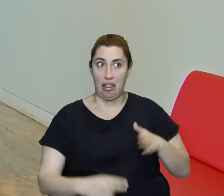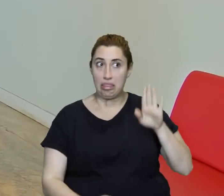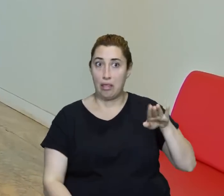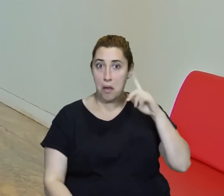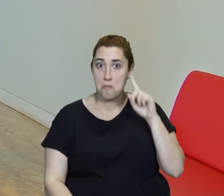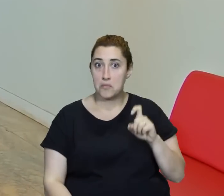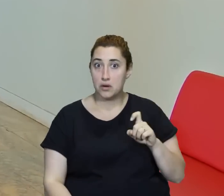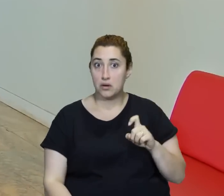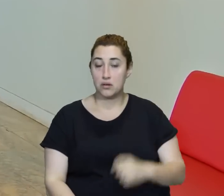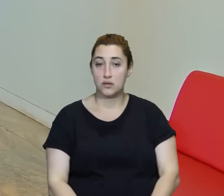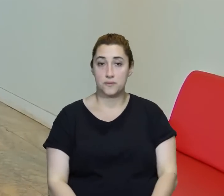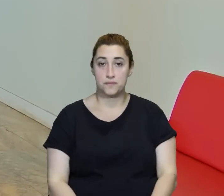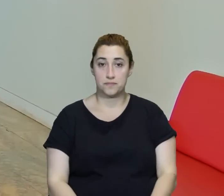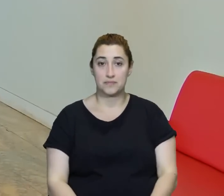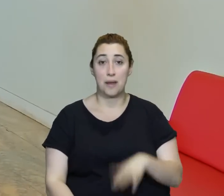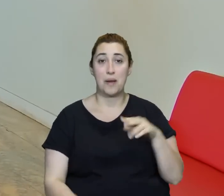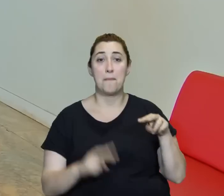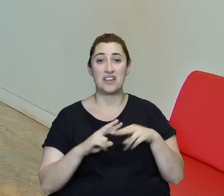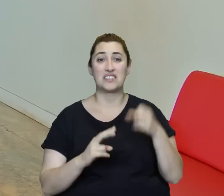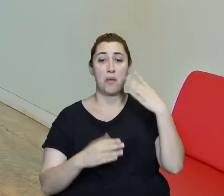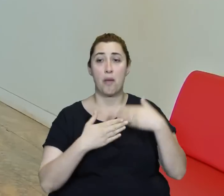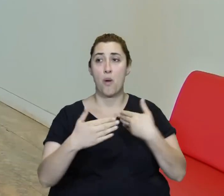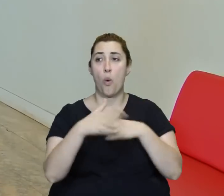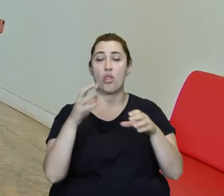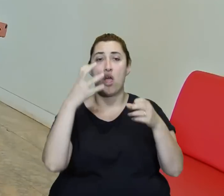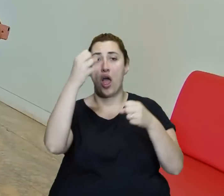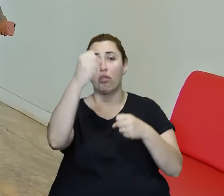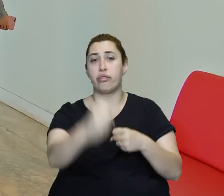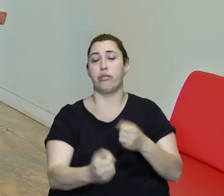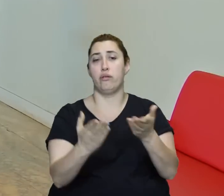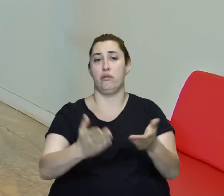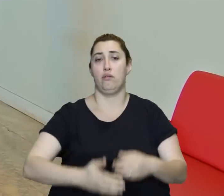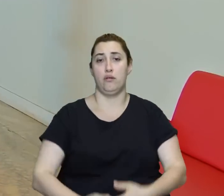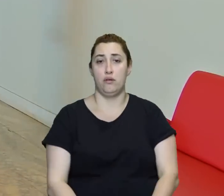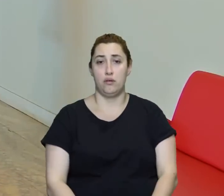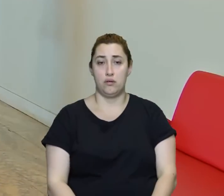acaba? İşte Mert de sabahtan beri odadan çıkmadı ki.